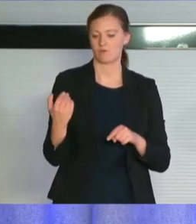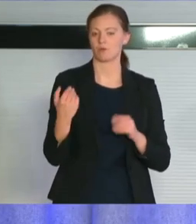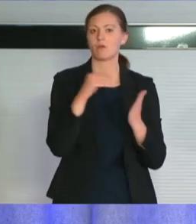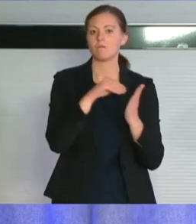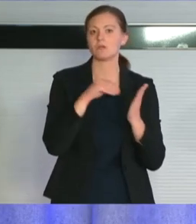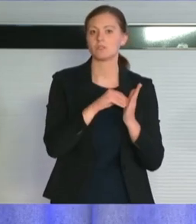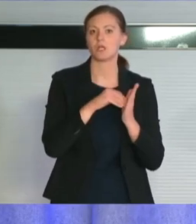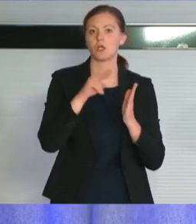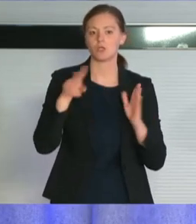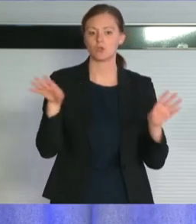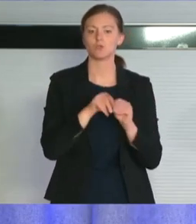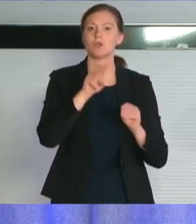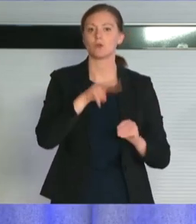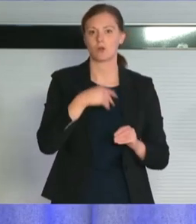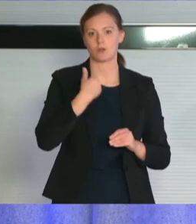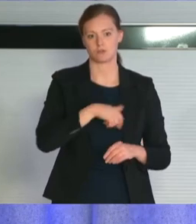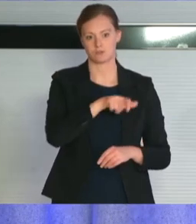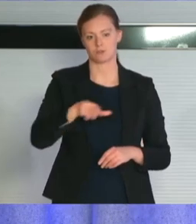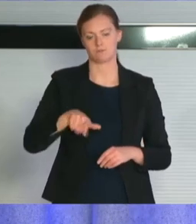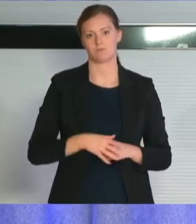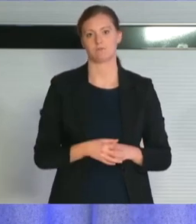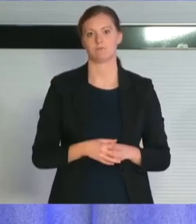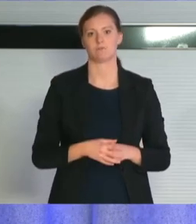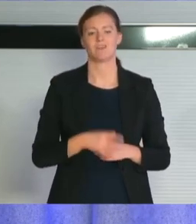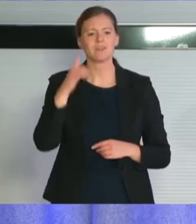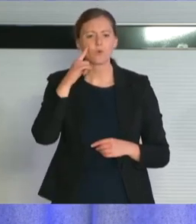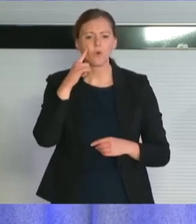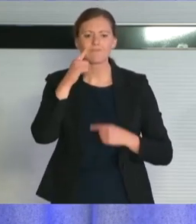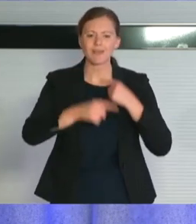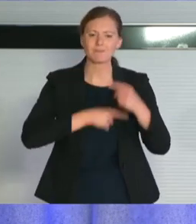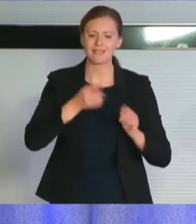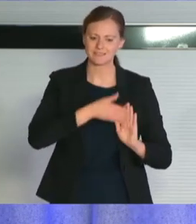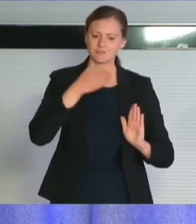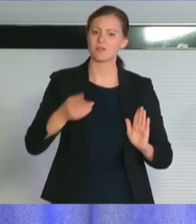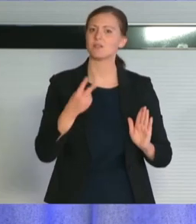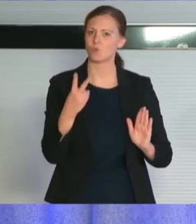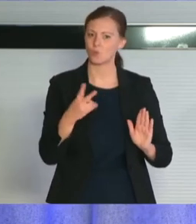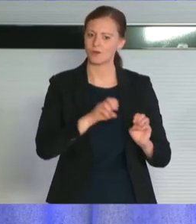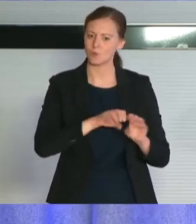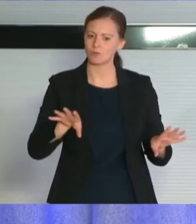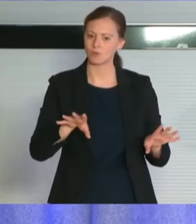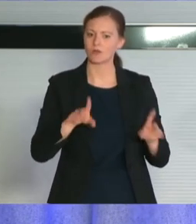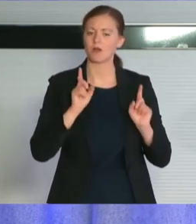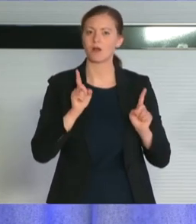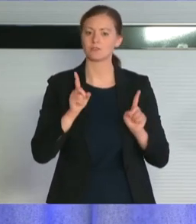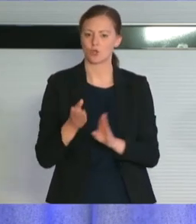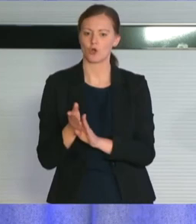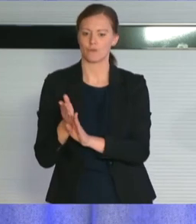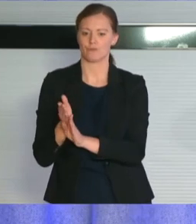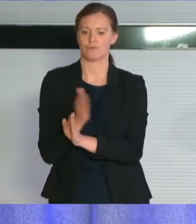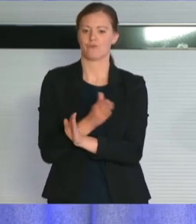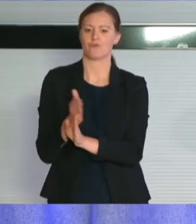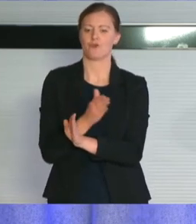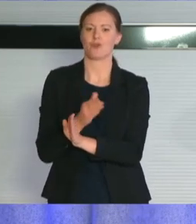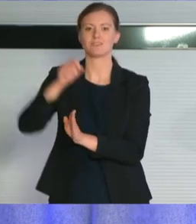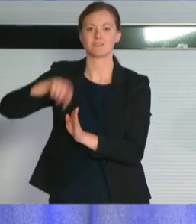om 12 dødsfall. Vi tror vi fortsatt er i fase 2 av utbruddet, altså litt før starten på selve